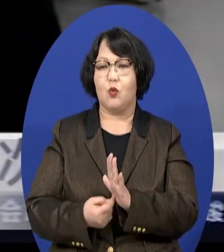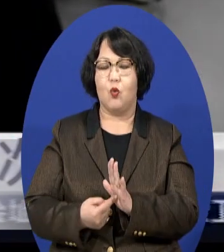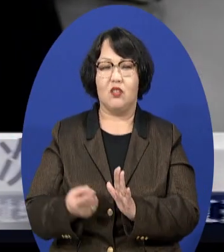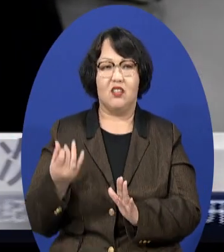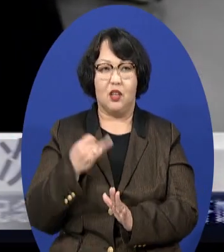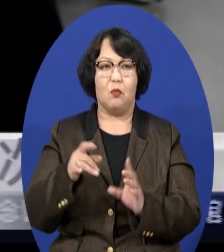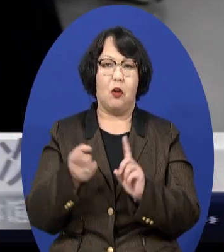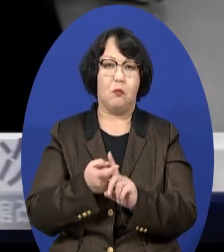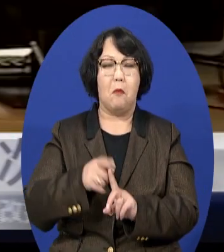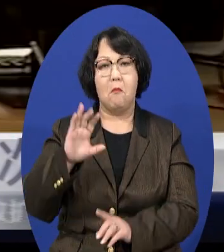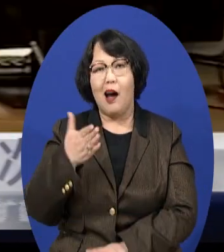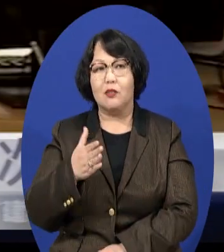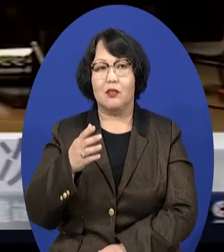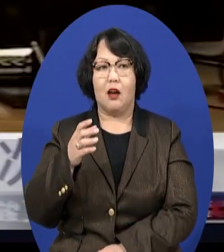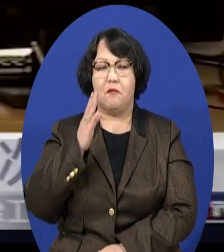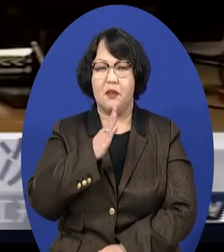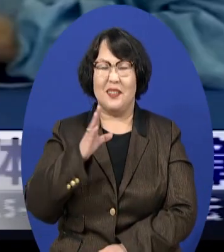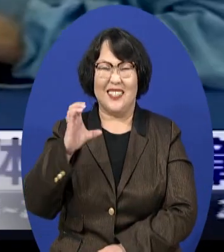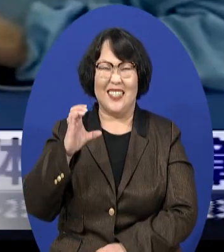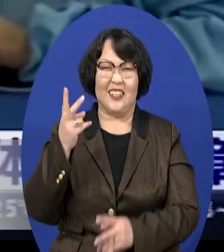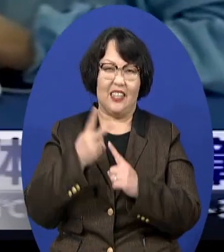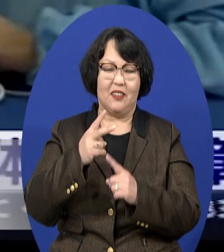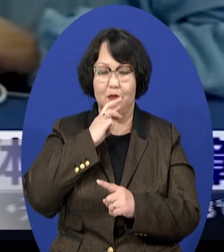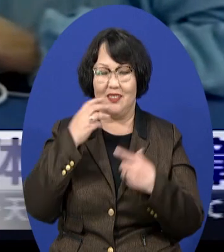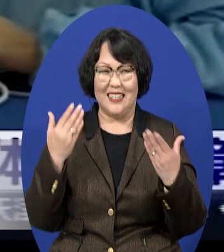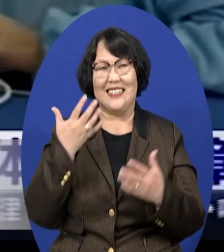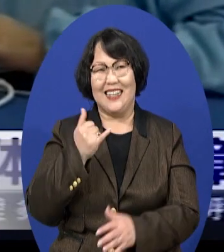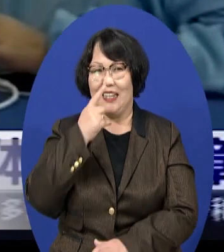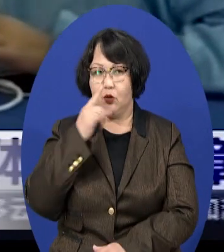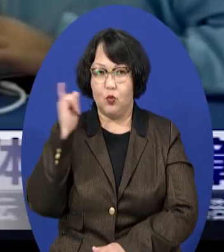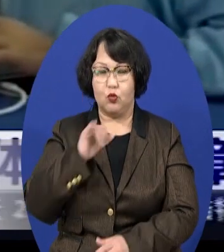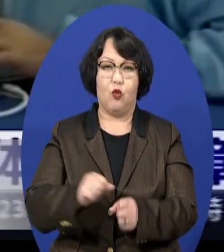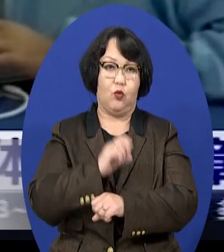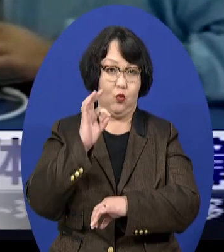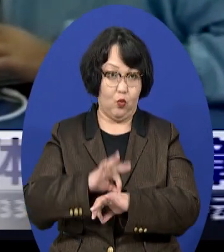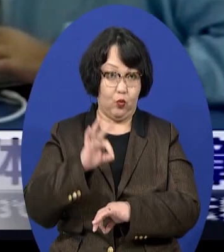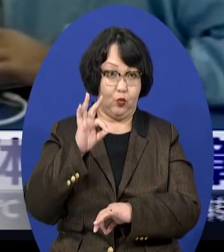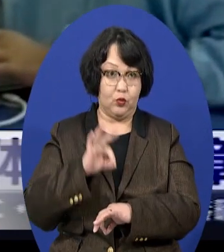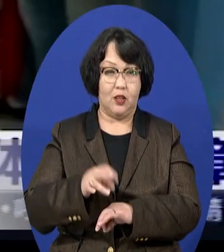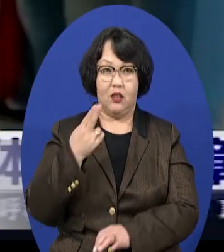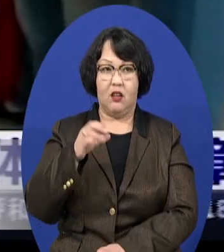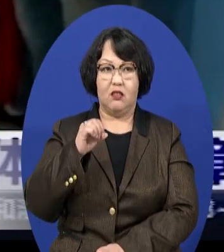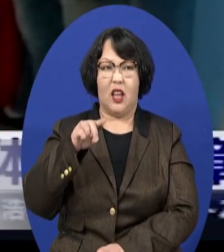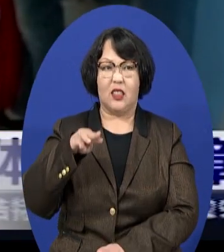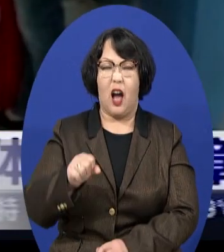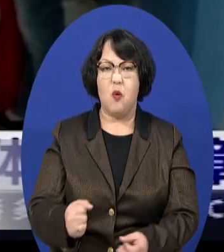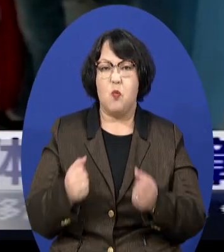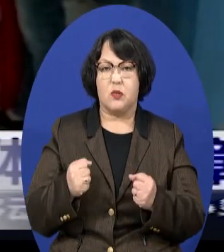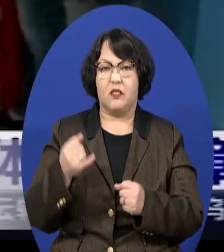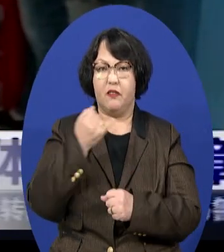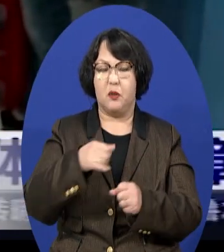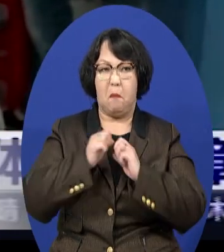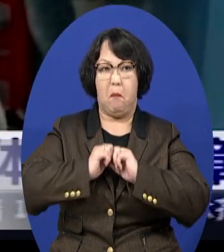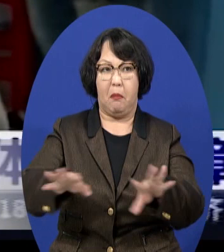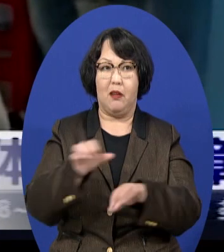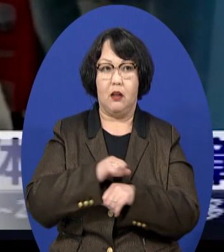BBC дамжууллаа. Тус агентлаг хятадын зарим мужид нутагт коронавирусны дельта хувилбар илэрч байгаа. Энэ нь